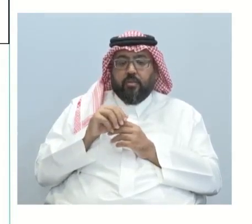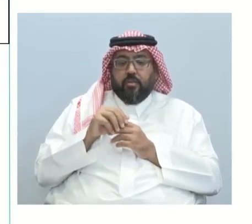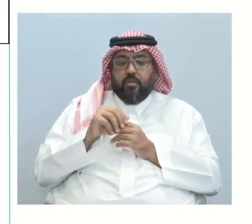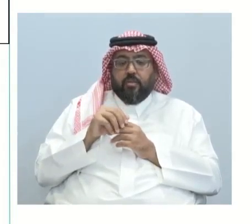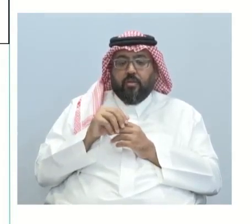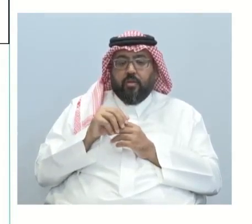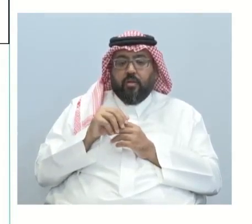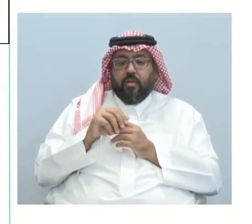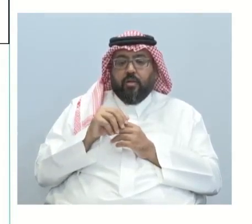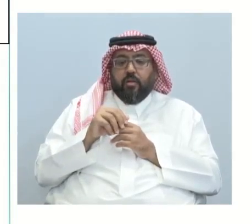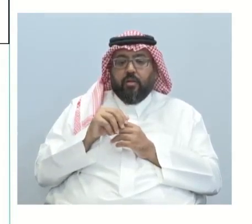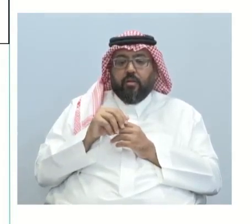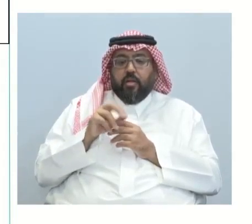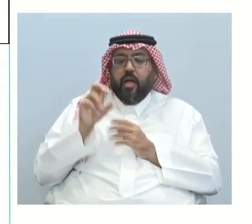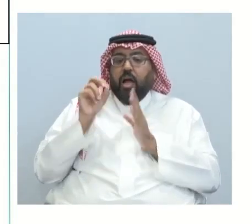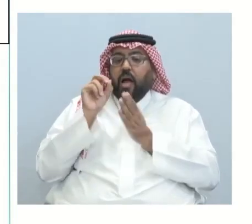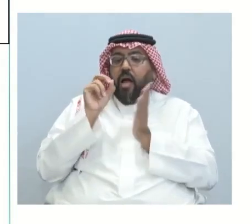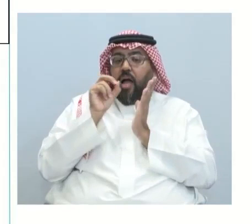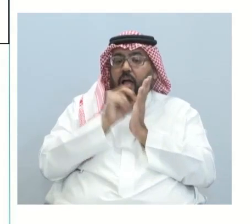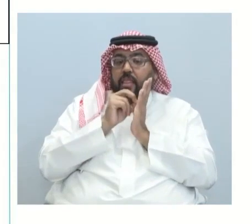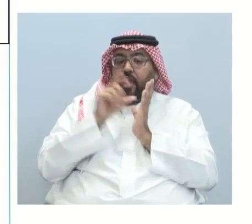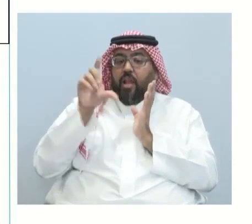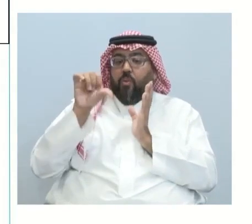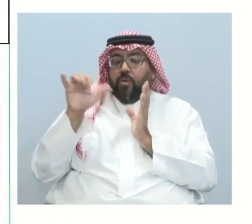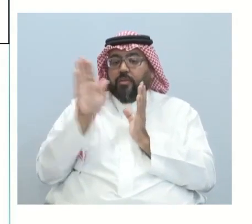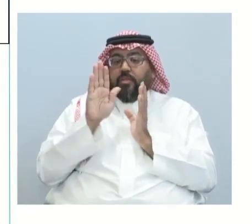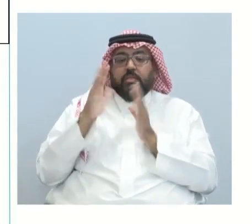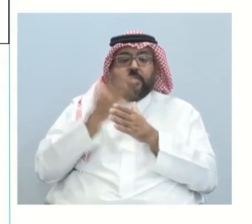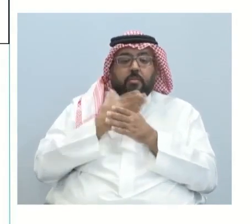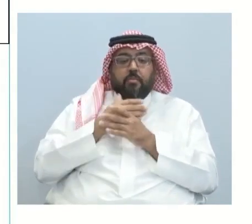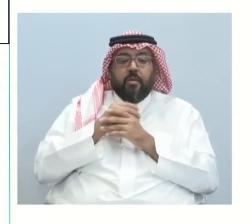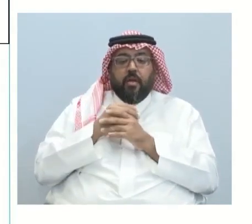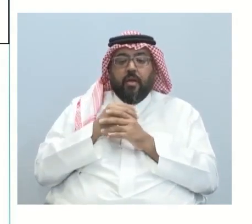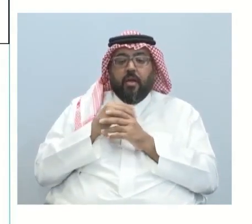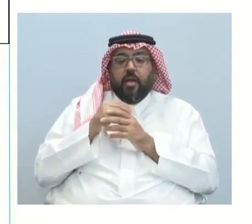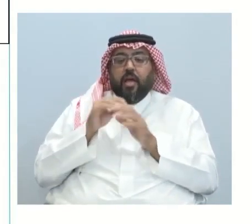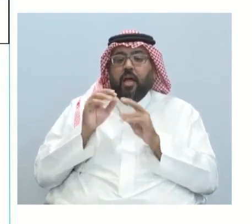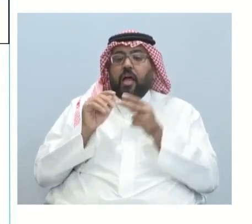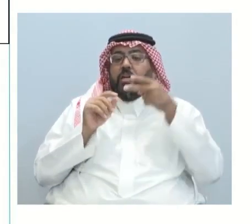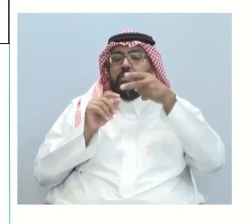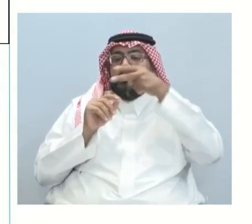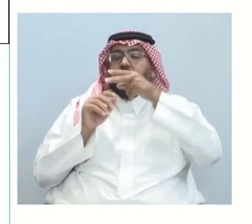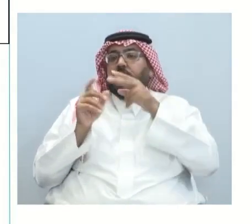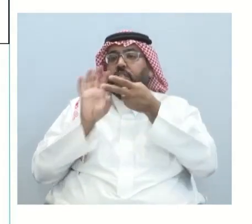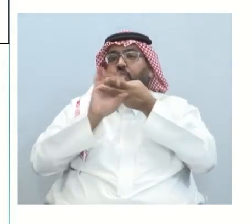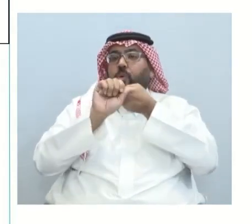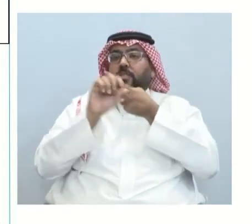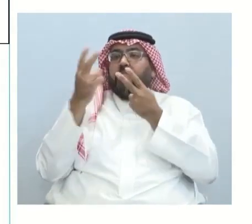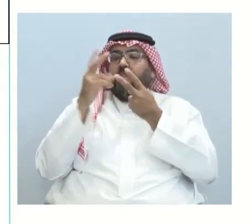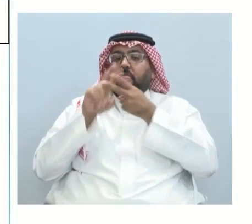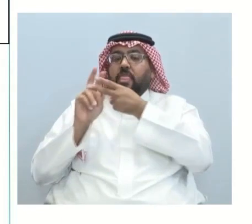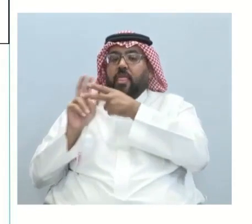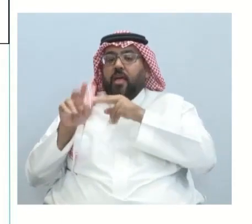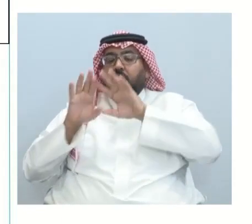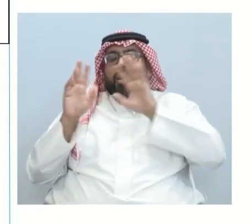لويس اما بالنسبه لقاعده لويس ليش ذكرنا بانها قاعده لوس لان لديه ازواج حره هذه الازواج الحره